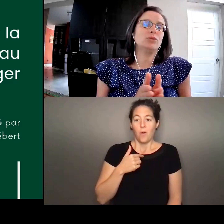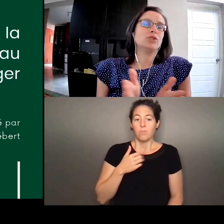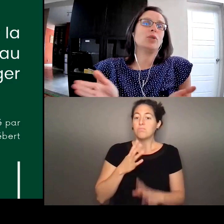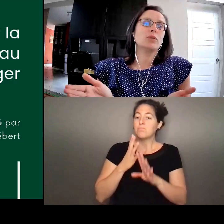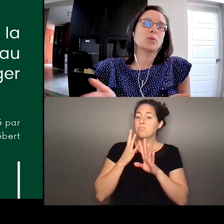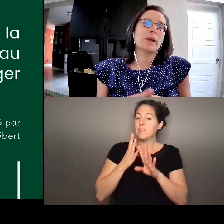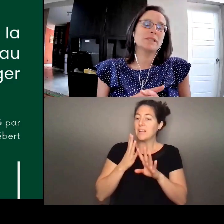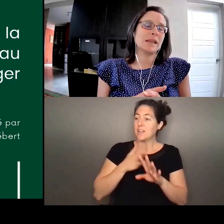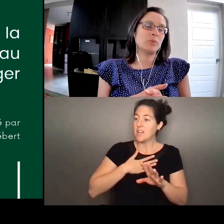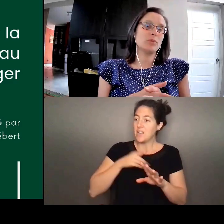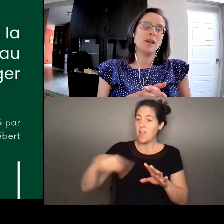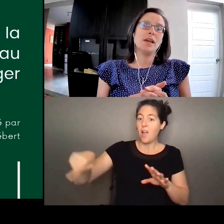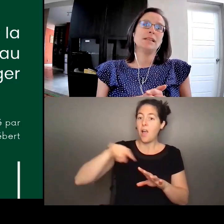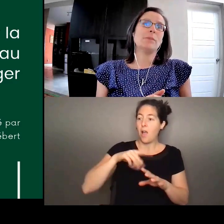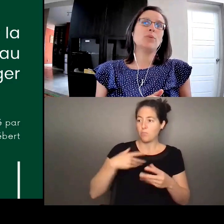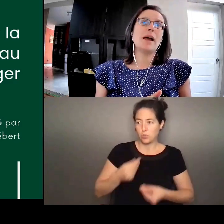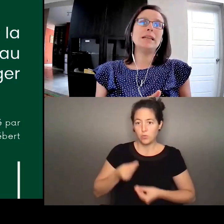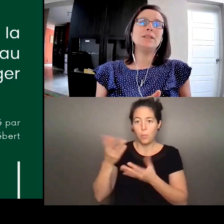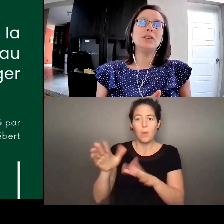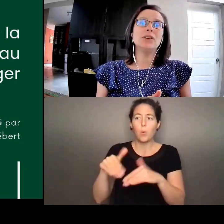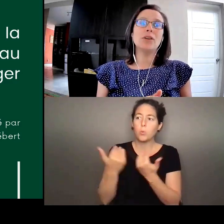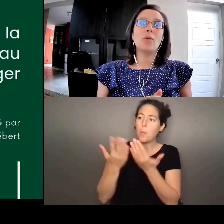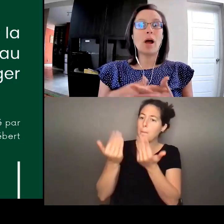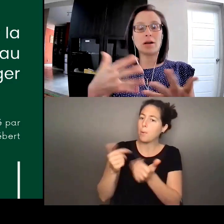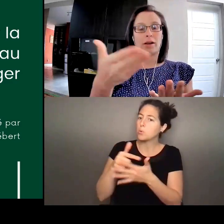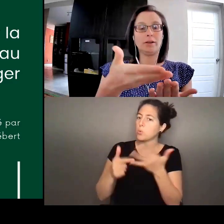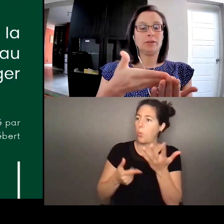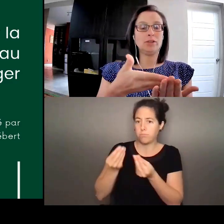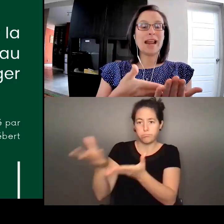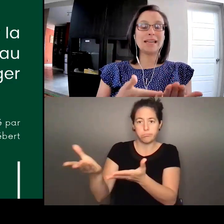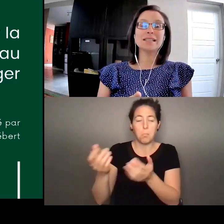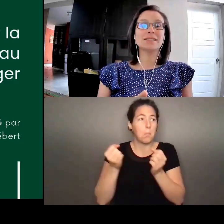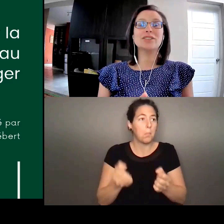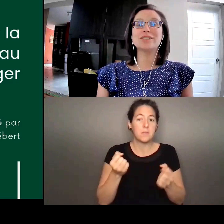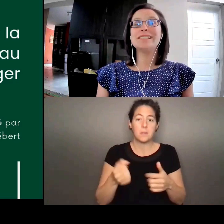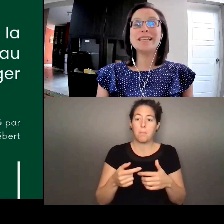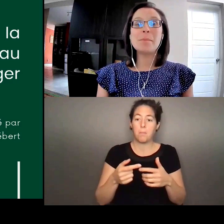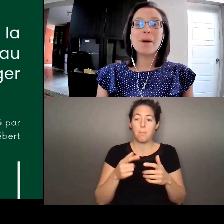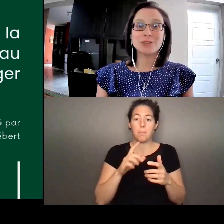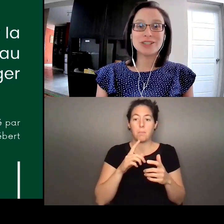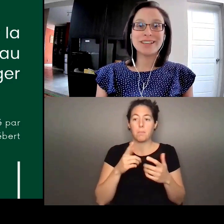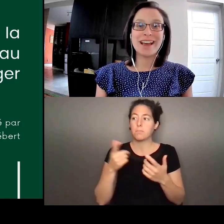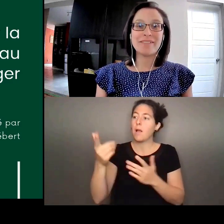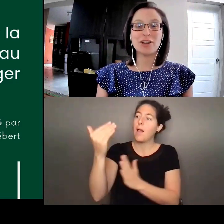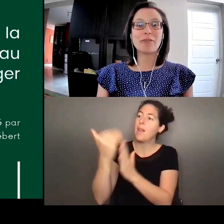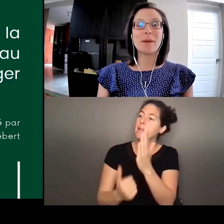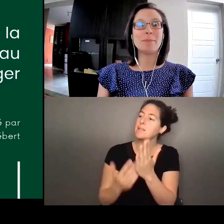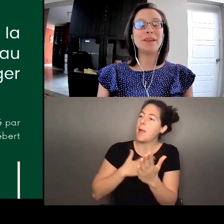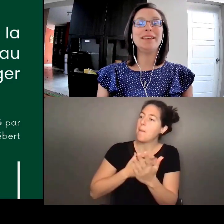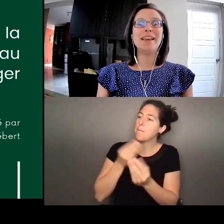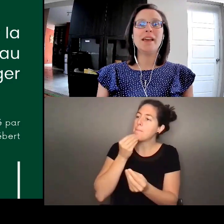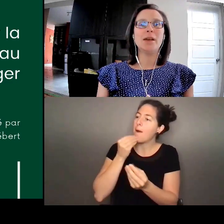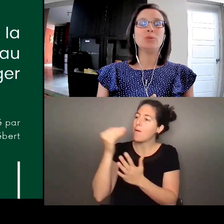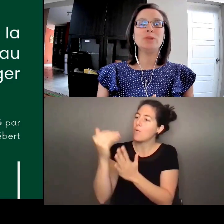fond, tout ce qu'ils ont besoin. Puis ça peut aller on part de la liste de ce qu'ils aiment manger avec leur